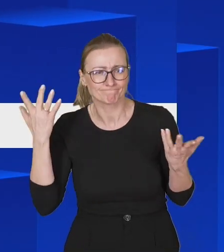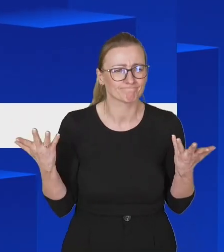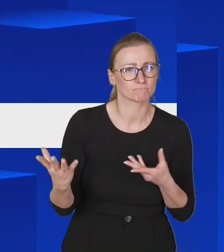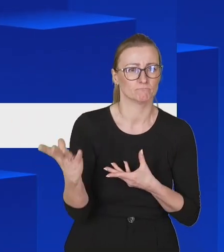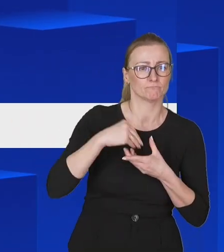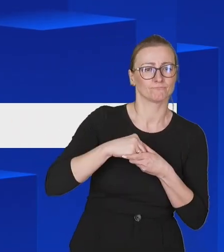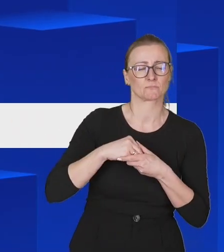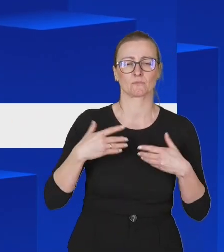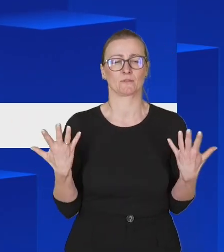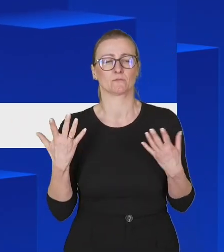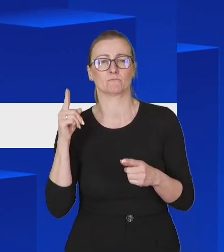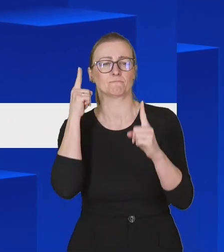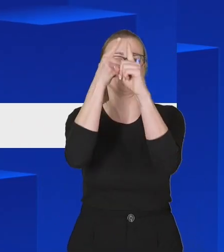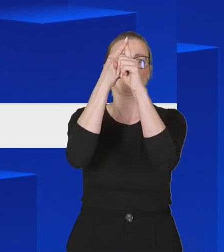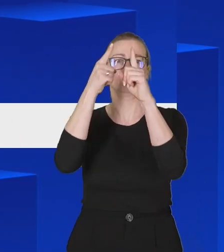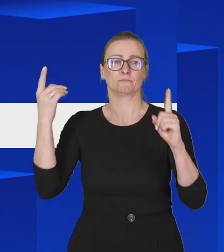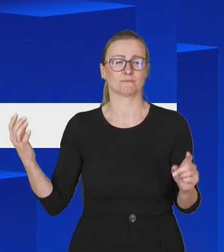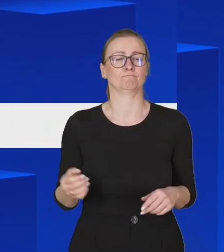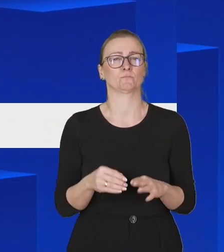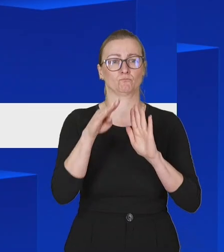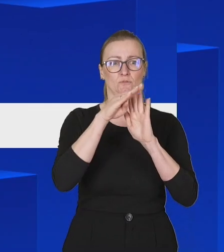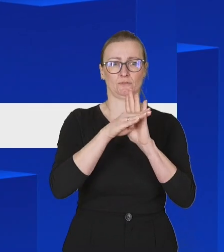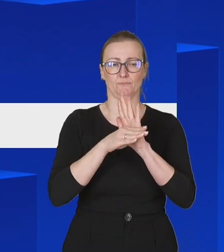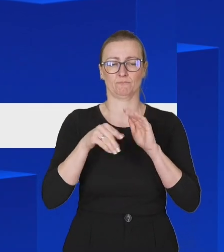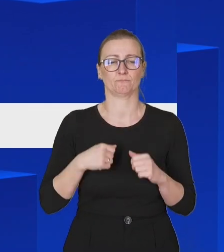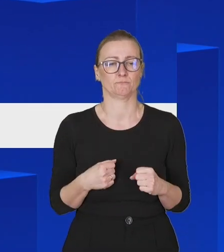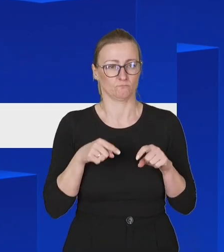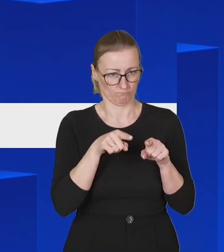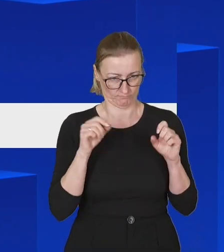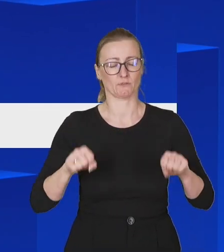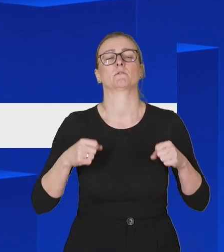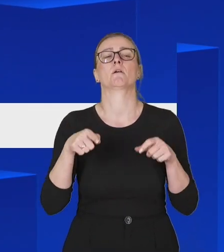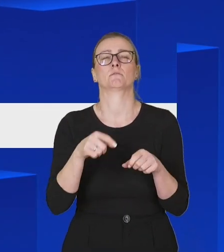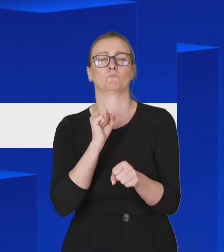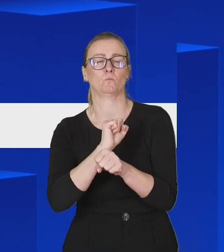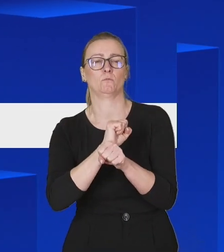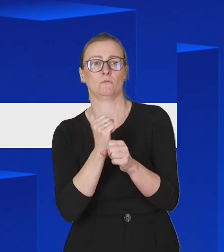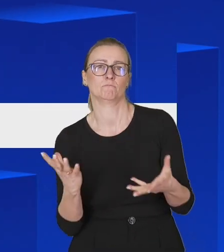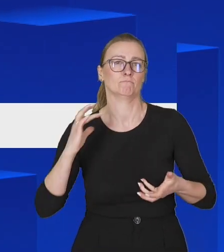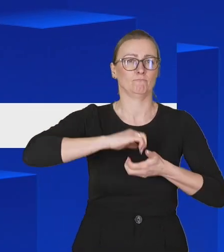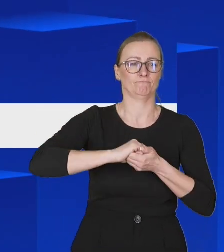cele, zasady realizacji, abyśmy wspólnie mogli osiągnąć więcej?